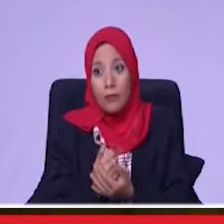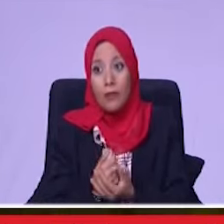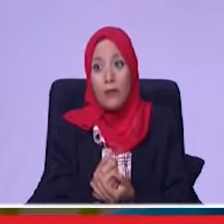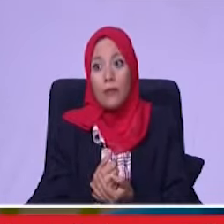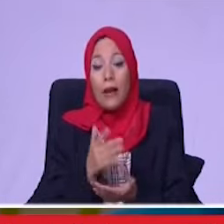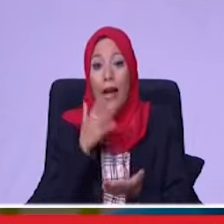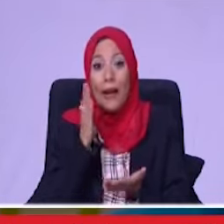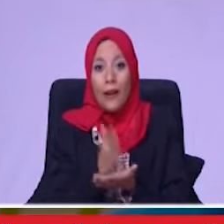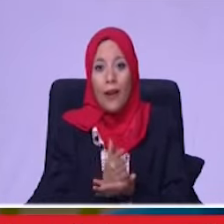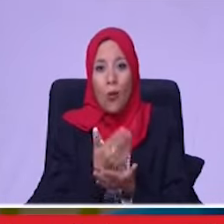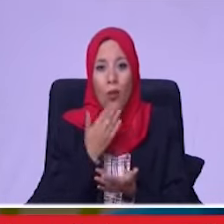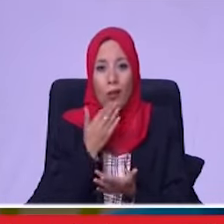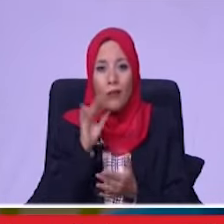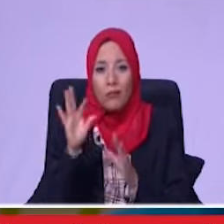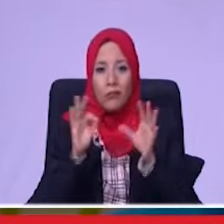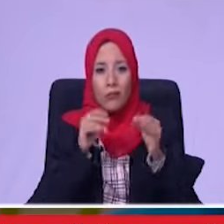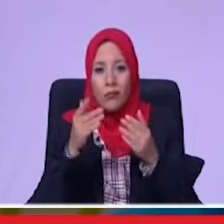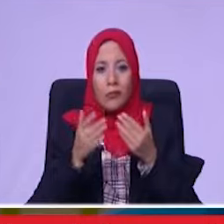الحقيقة هو حالة